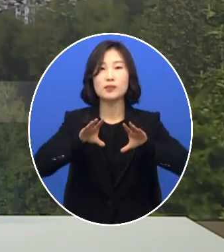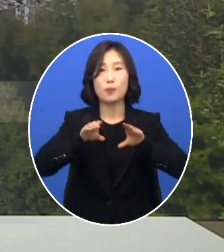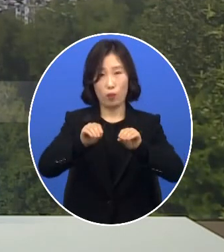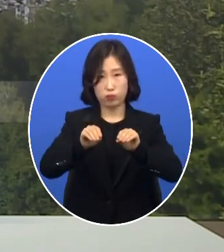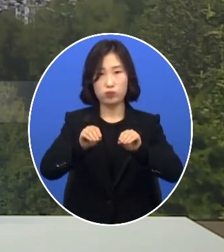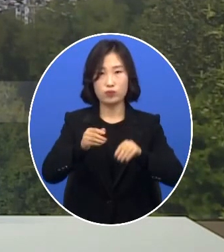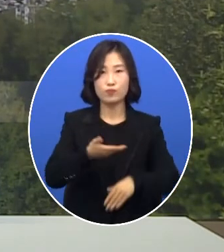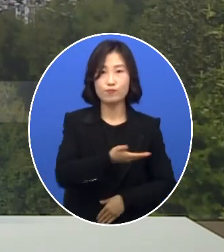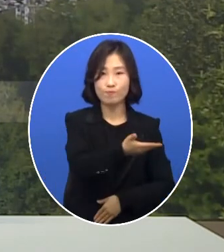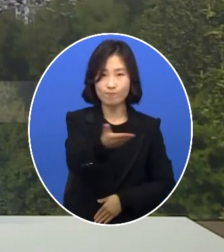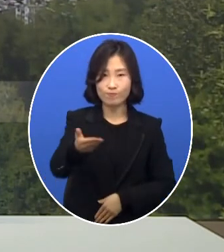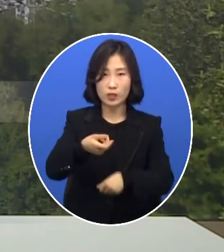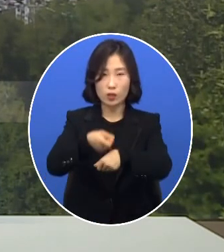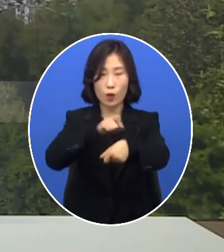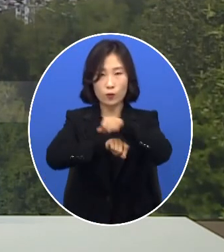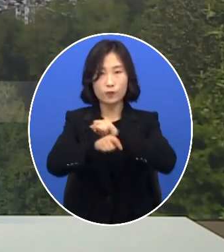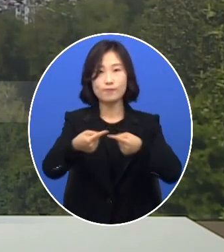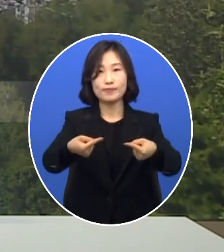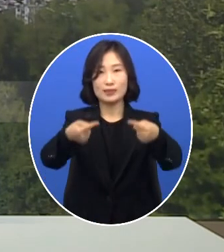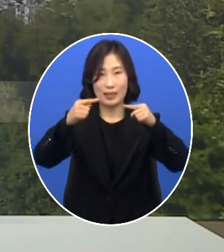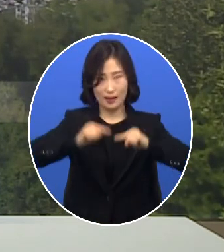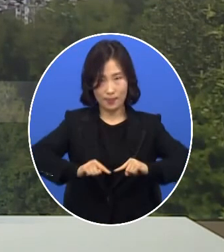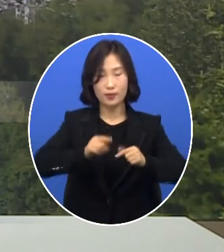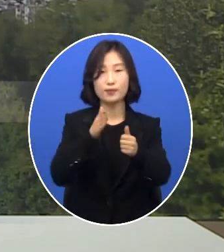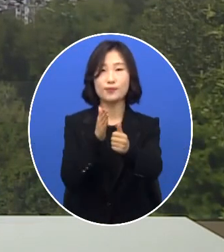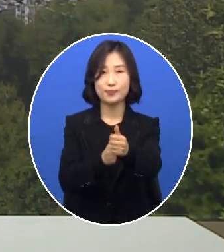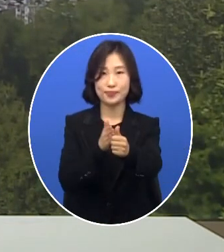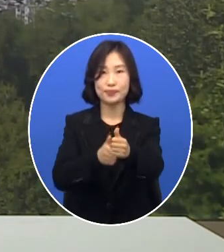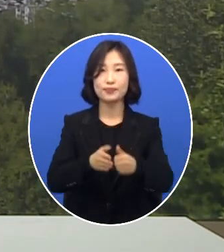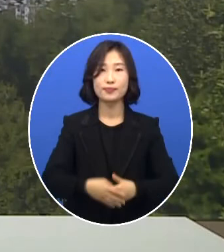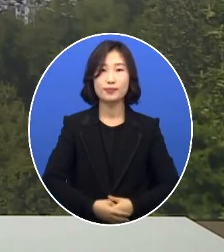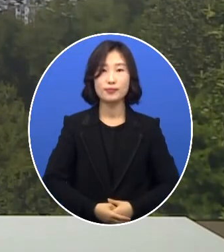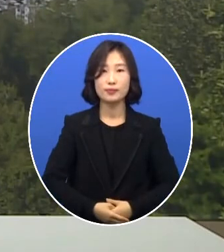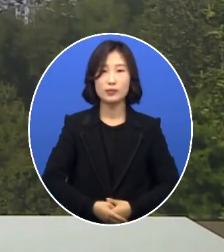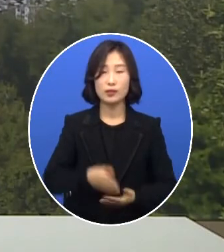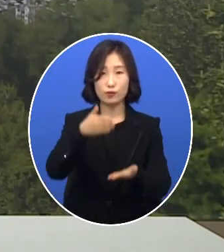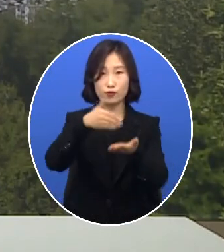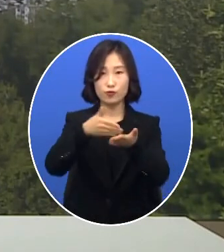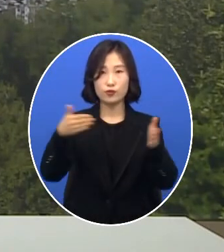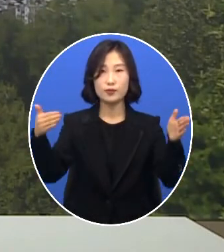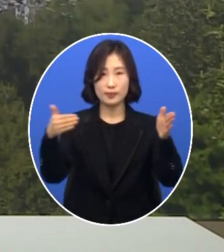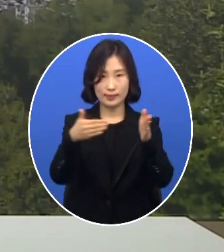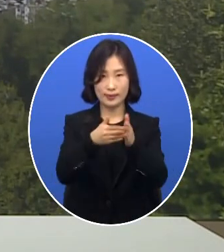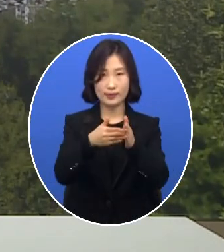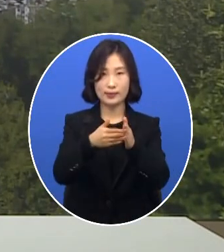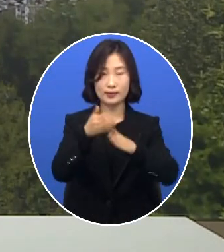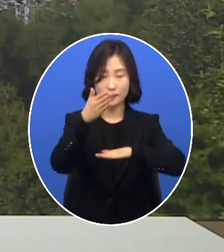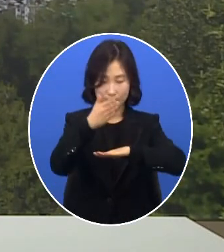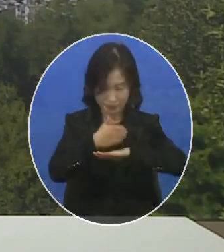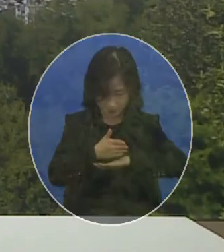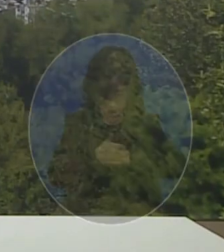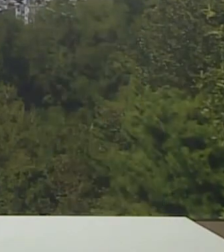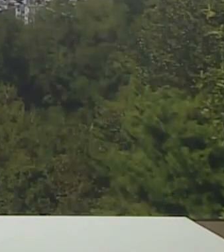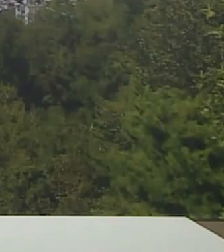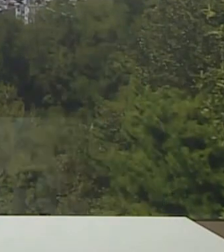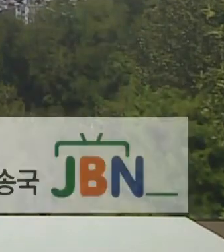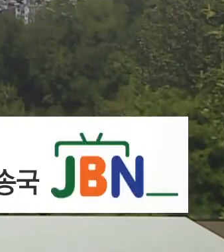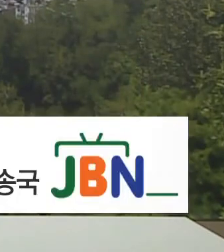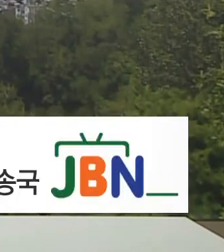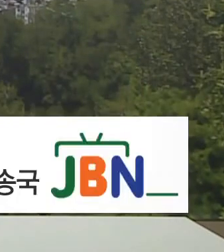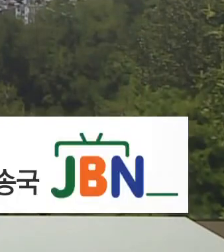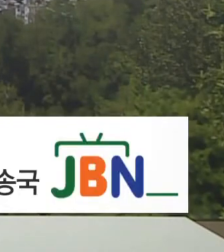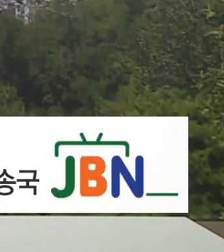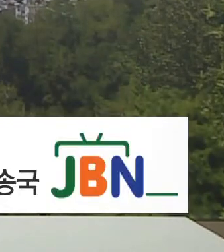중랑구민 여러분께서도 적극적으로 동참해 주실 것을 부탁드립니다. JBN 뉴스를 마칩니다. 함께해 주신 여러분